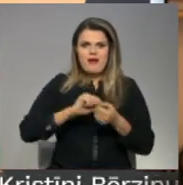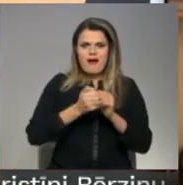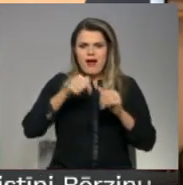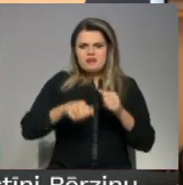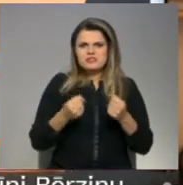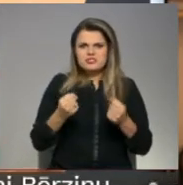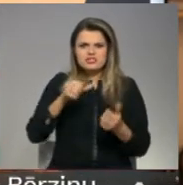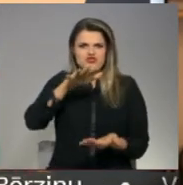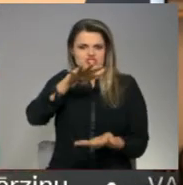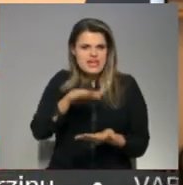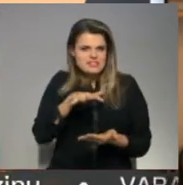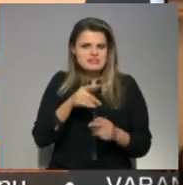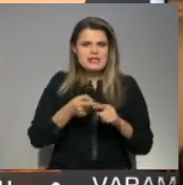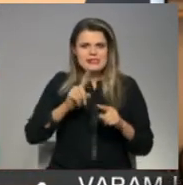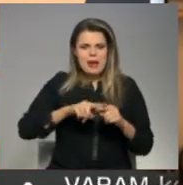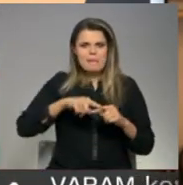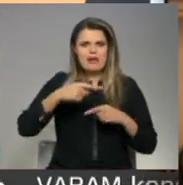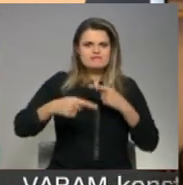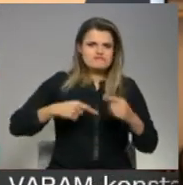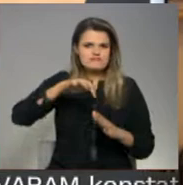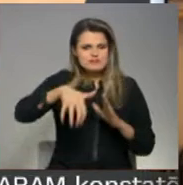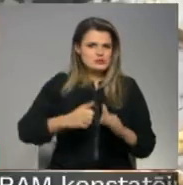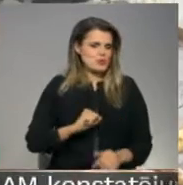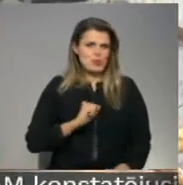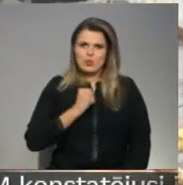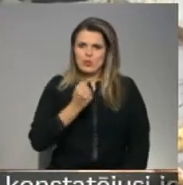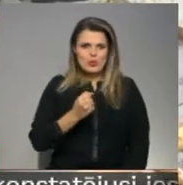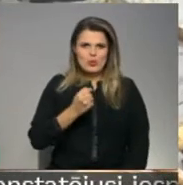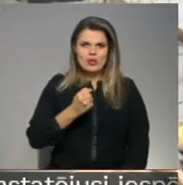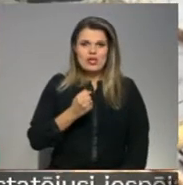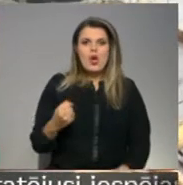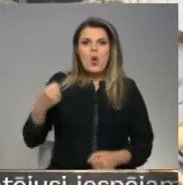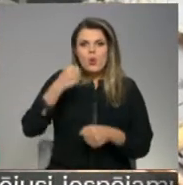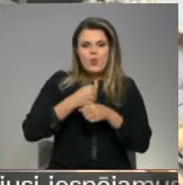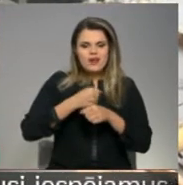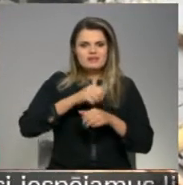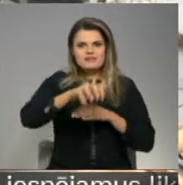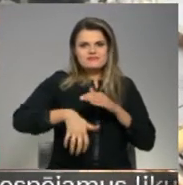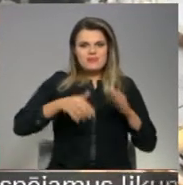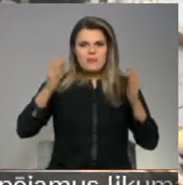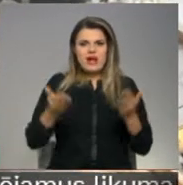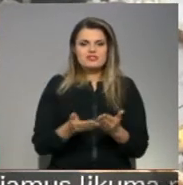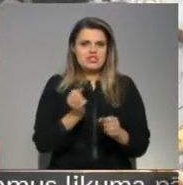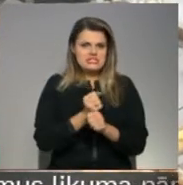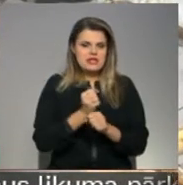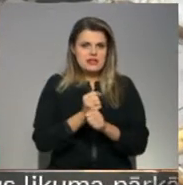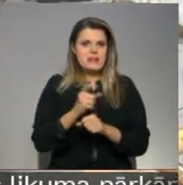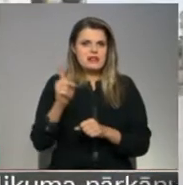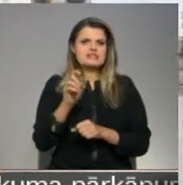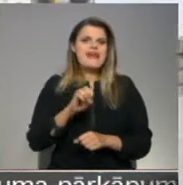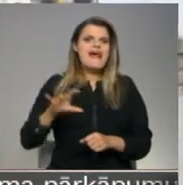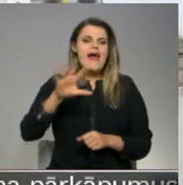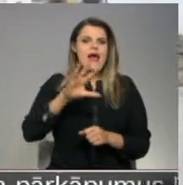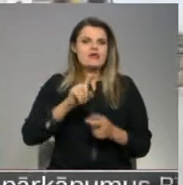ļoti cieši saspiesta. Tāpēc to izlaust ir sarežģīti. Ostas padziļināšanas darbi ir tikai daļa no Eiropas